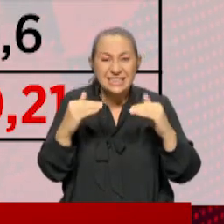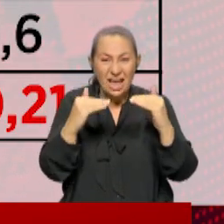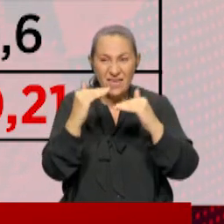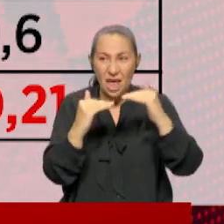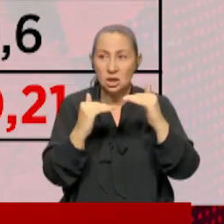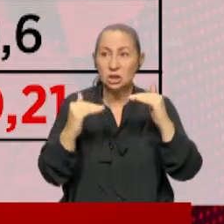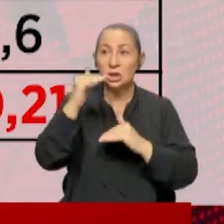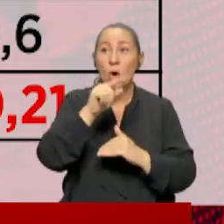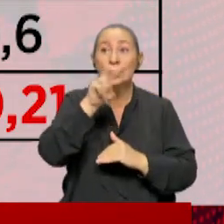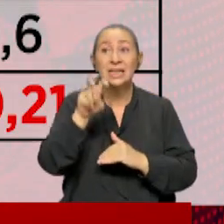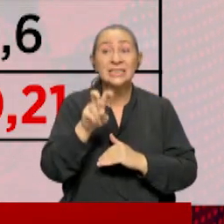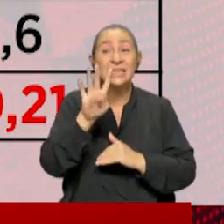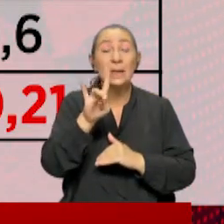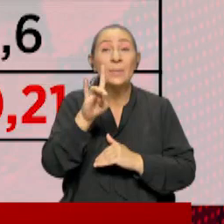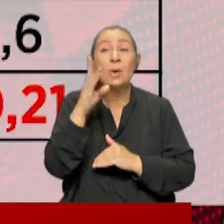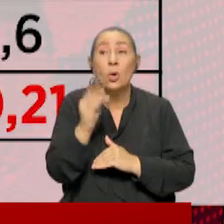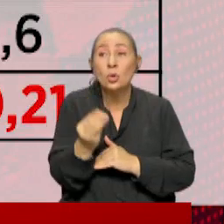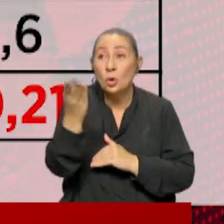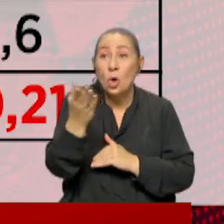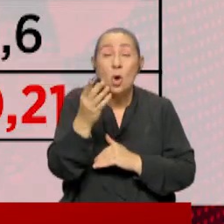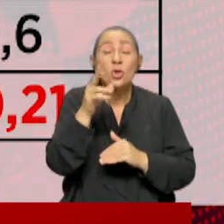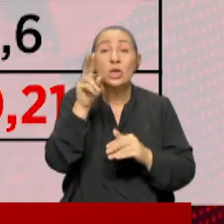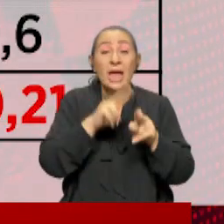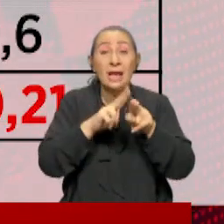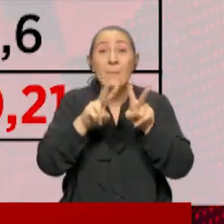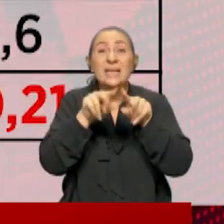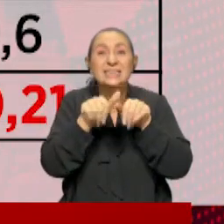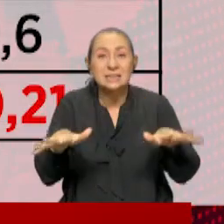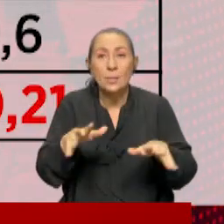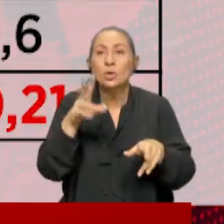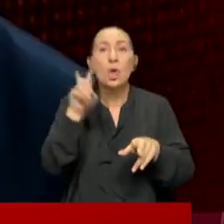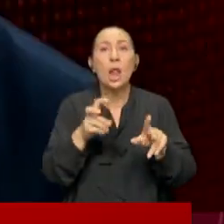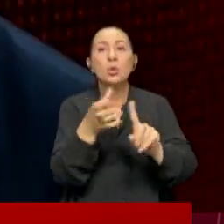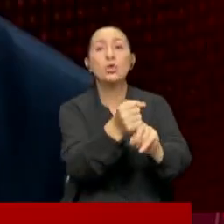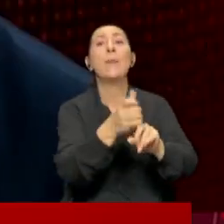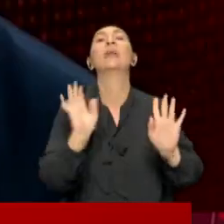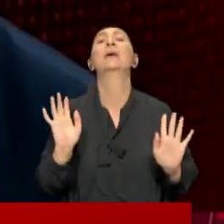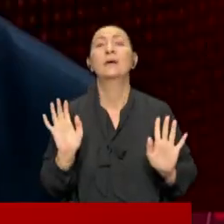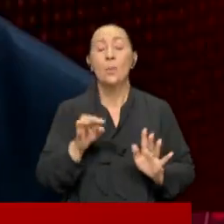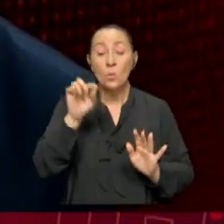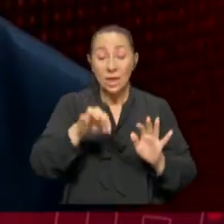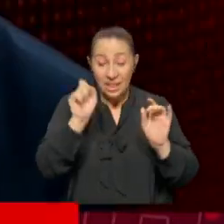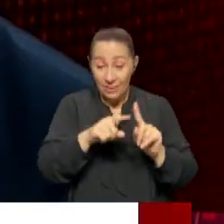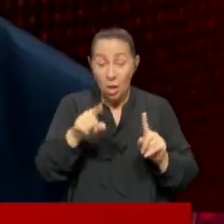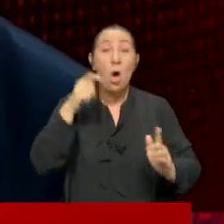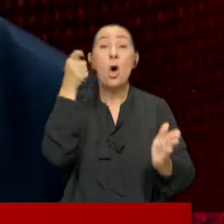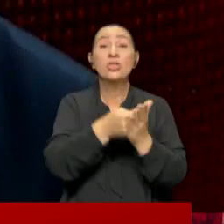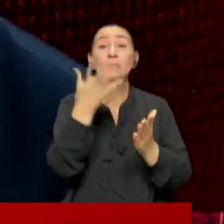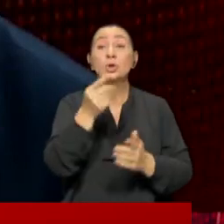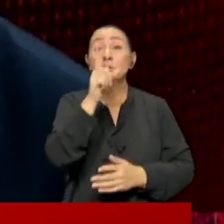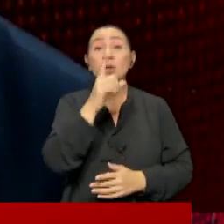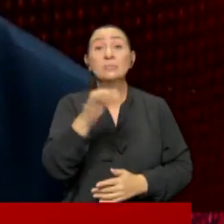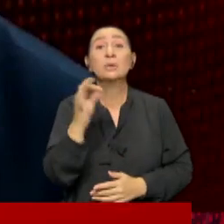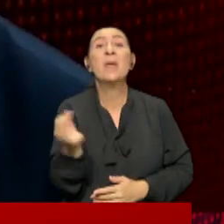geçti. 18.41 seviyelerini gördü. Kur korumalı mevduat sistemi doları tutamadı. Bugün itibariyle ödenmiş olan miktar